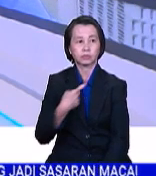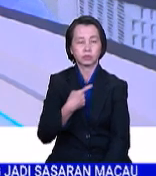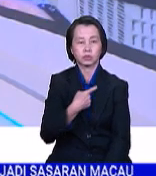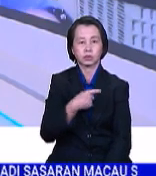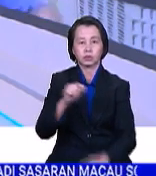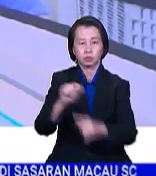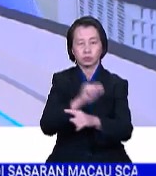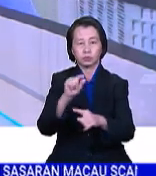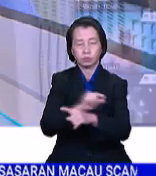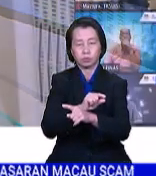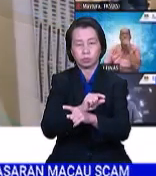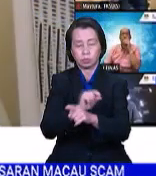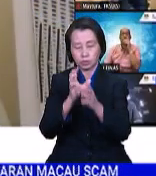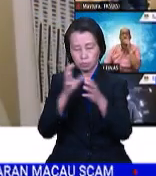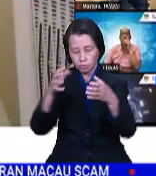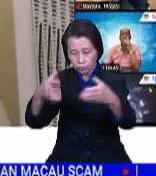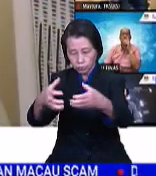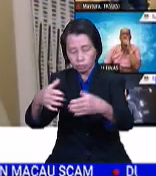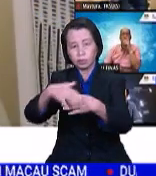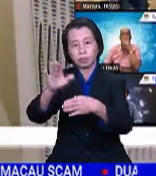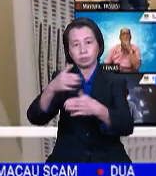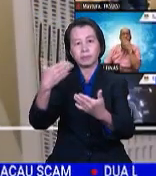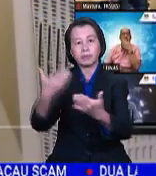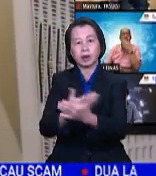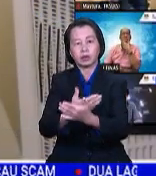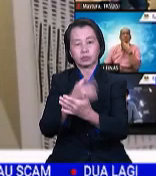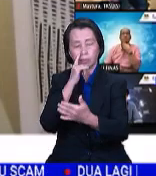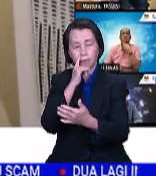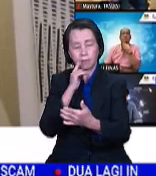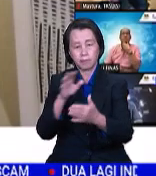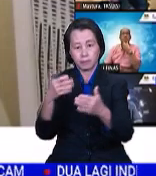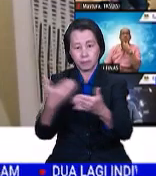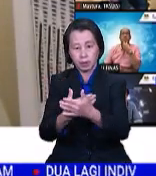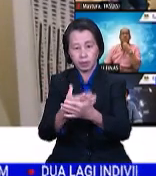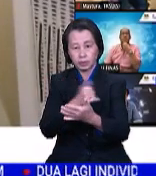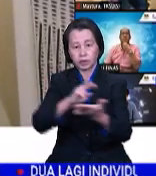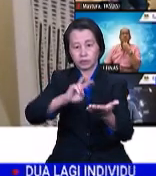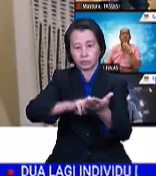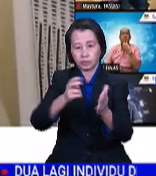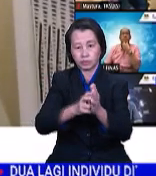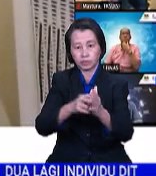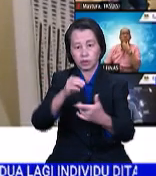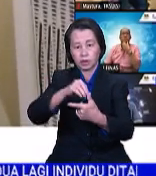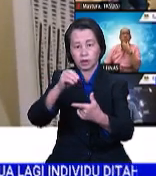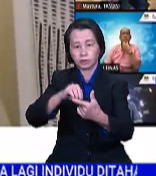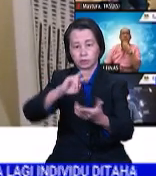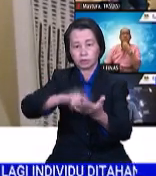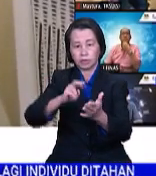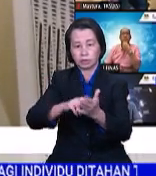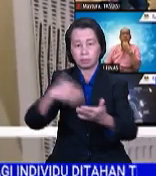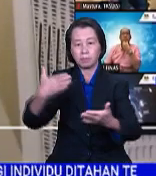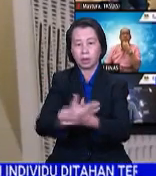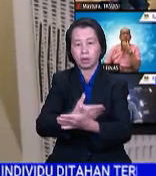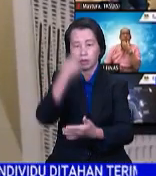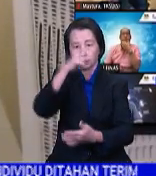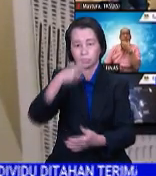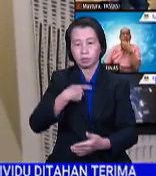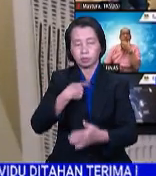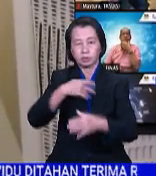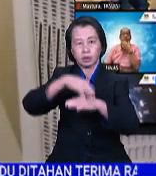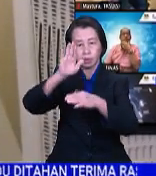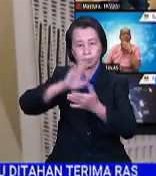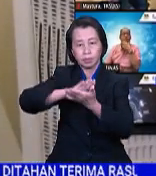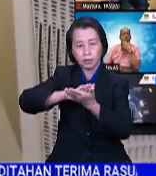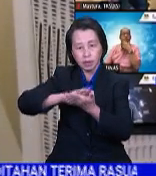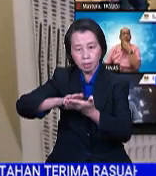Menggunakan skop tema yang lebih baru ini, yang baru ini dan definisi ataupun makna yang baru ini ialah untuk kita lebih